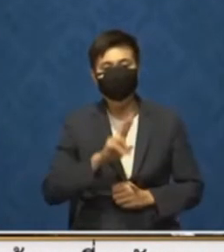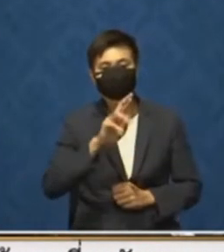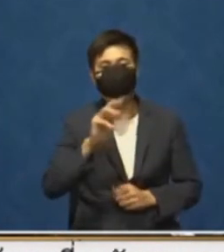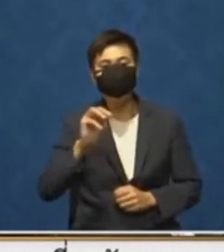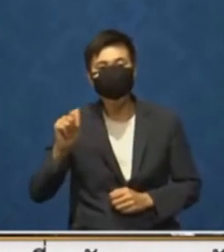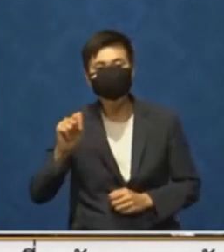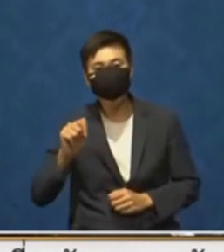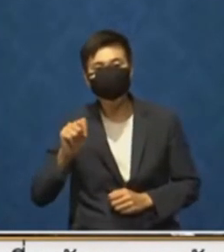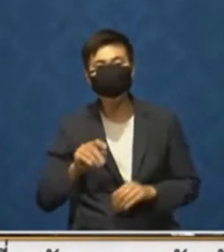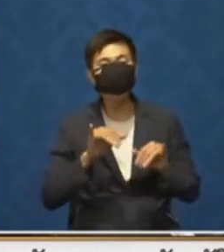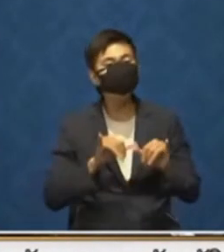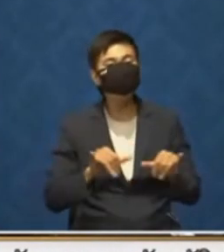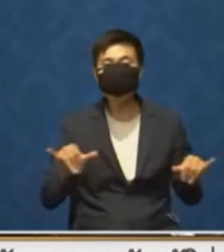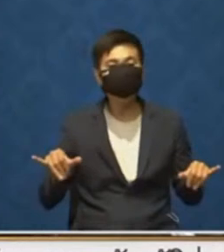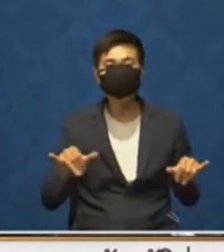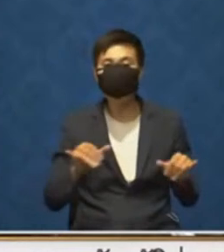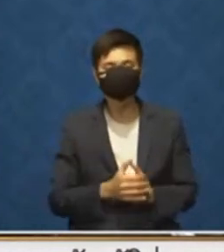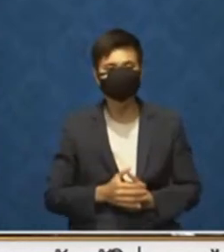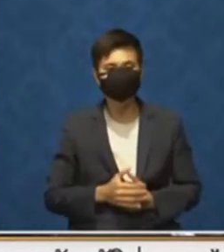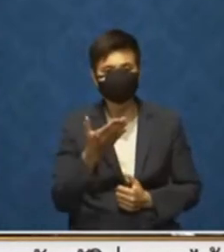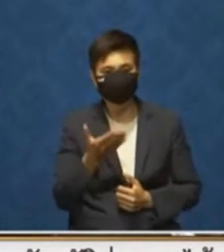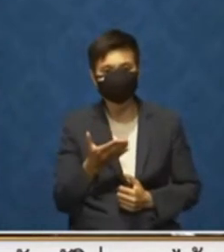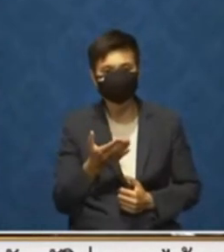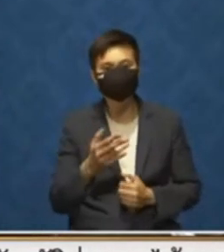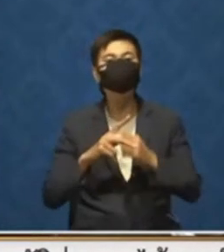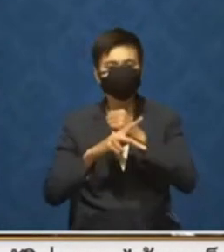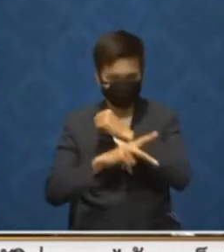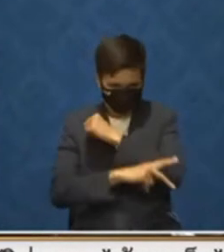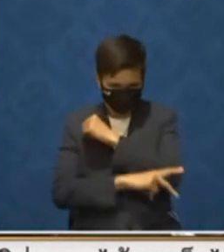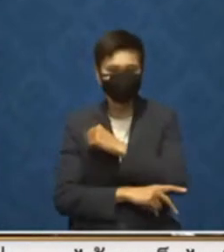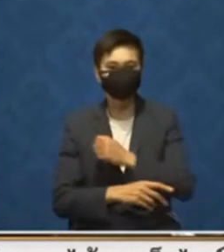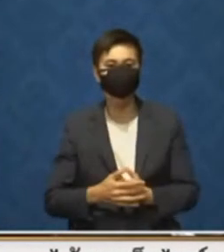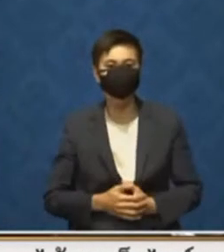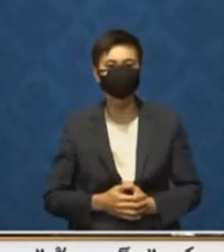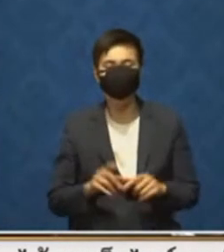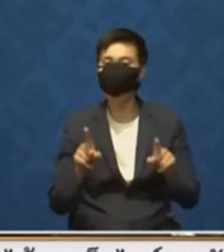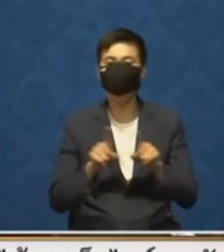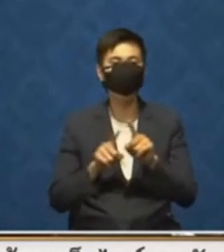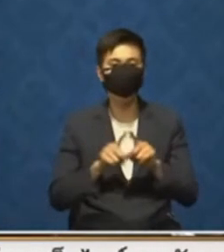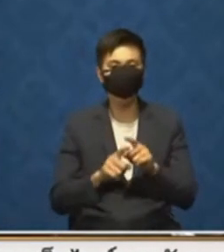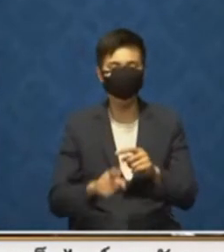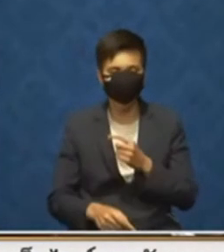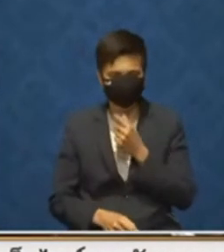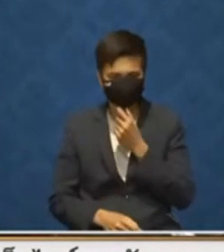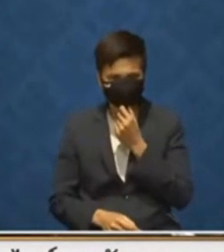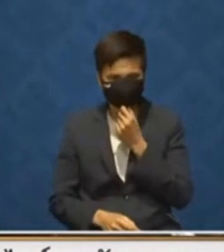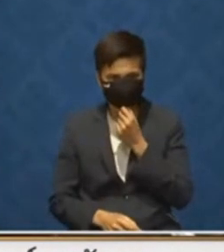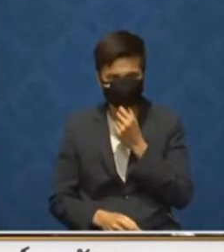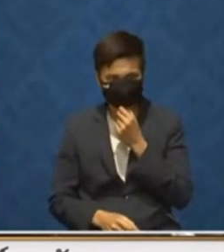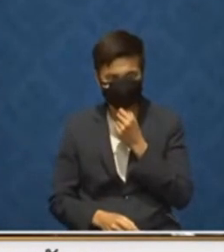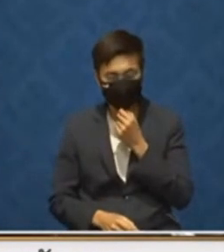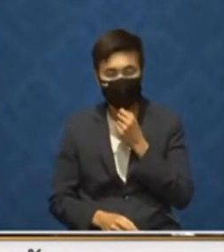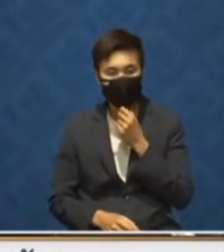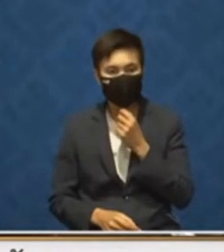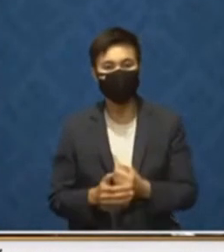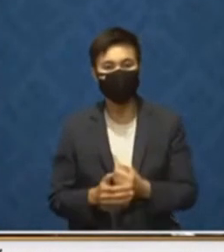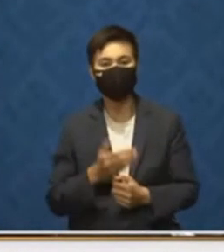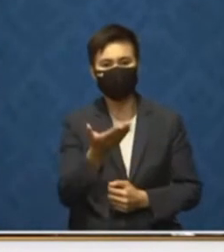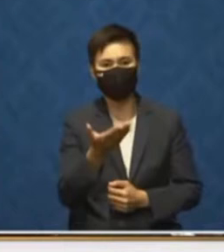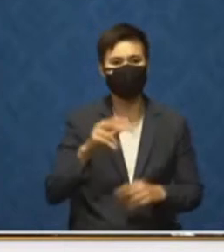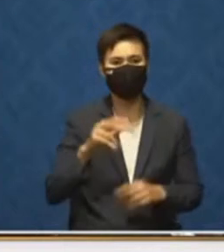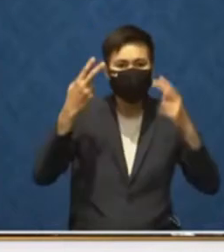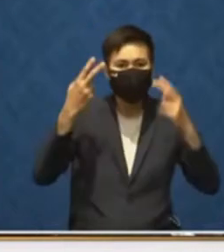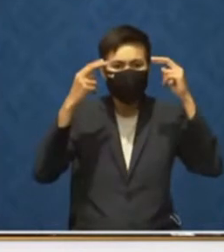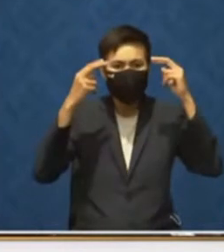ก็หมายความว่าท่านทุจริตไปด้วยหลายคนพยายามทางด้านของรัฐบาลการปอกว่าท่านนายกรัฐมนตรี